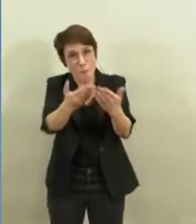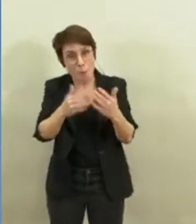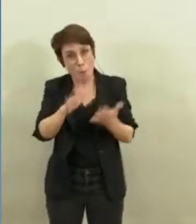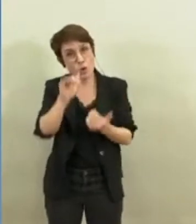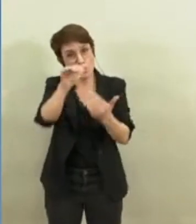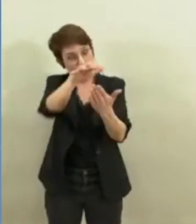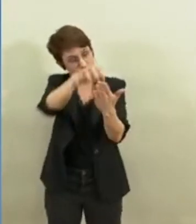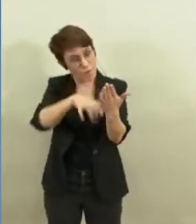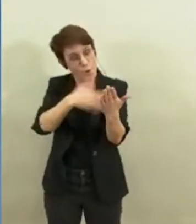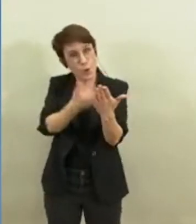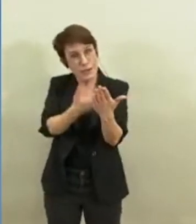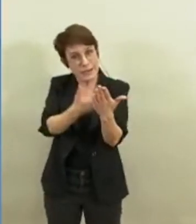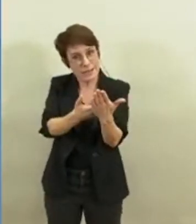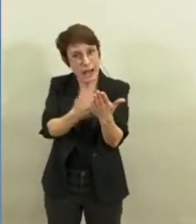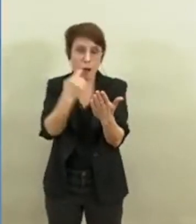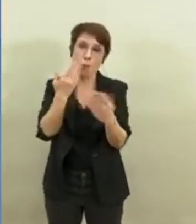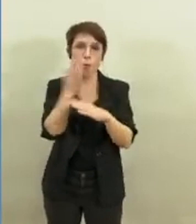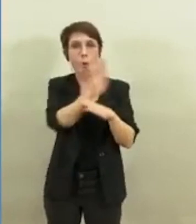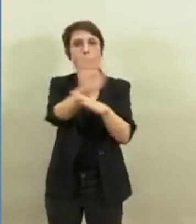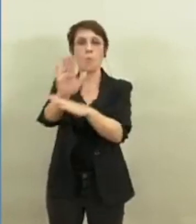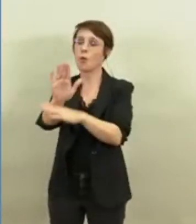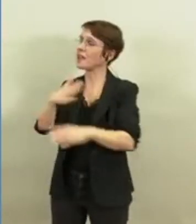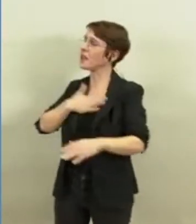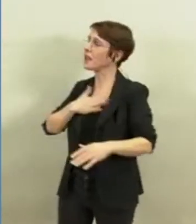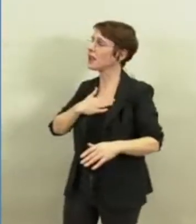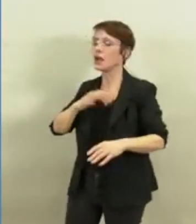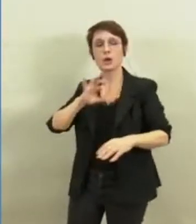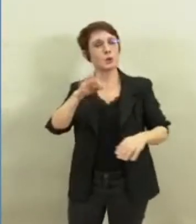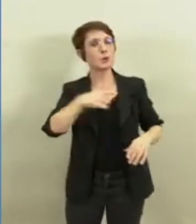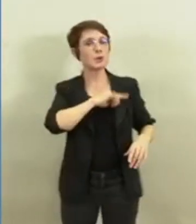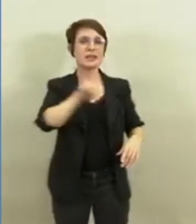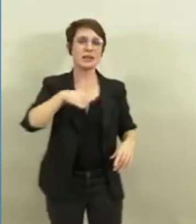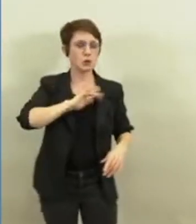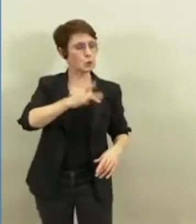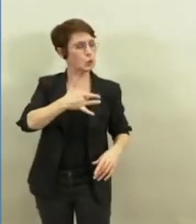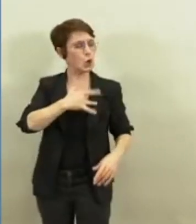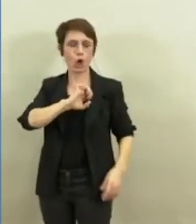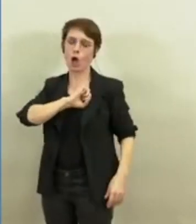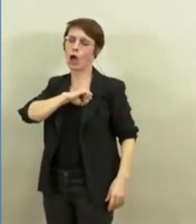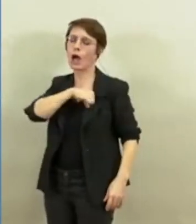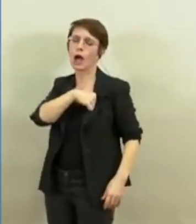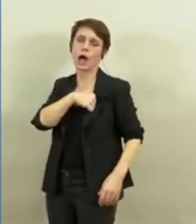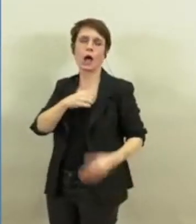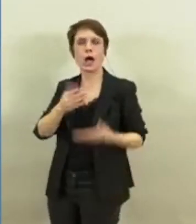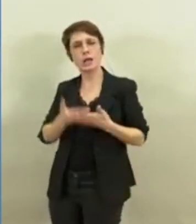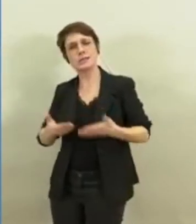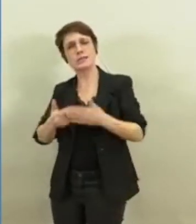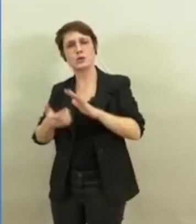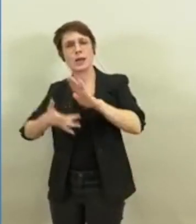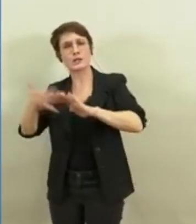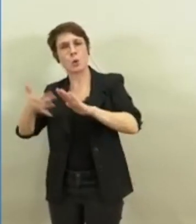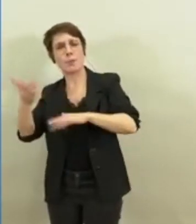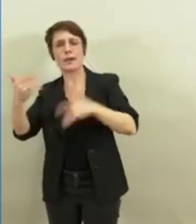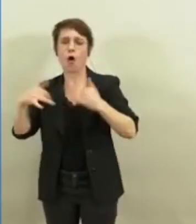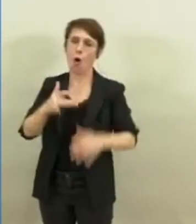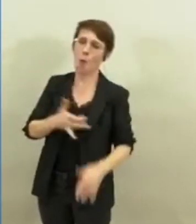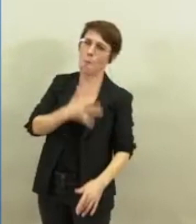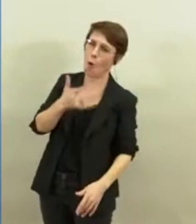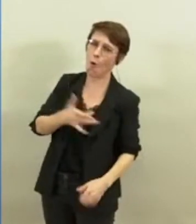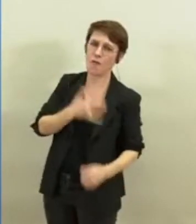vous voudriez faire voter un vœu pour montrer que vous avez le cœur qui saigne à leur situation. Eh bien, je peux vous dire que